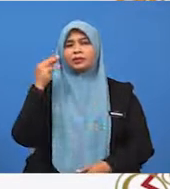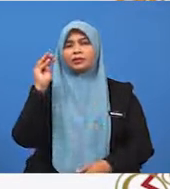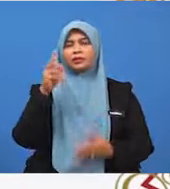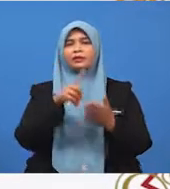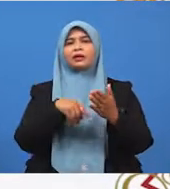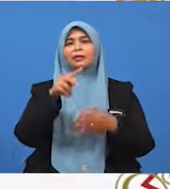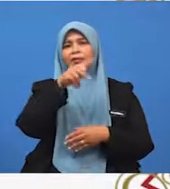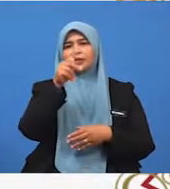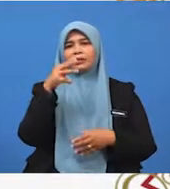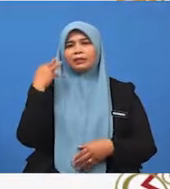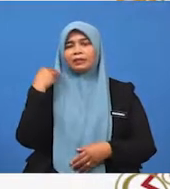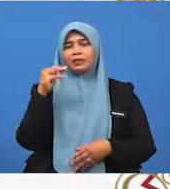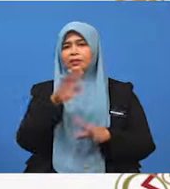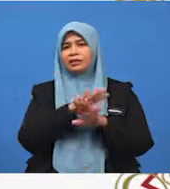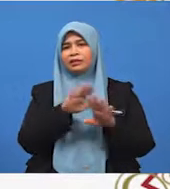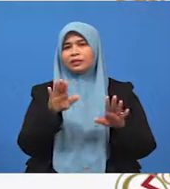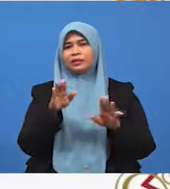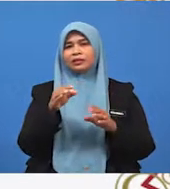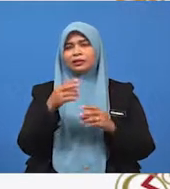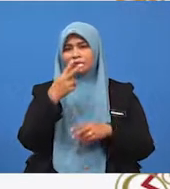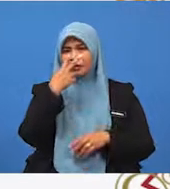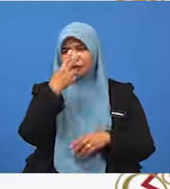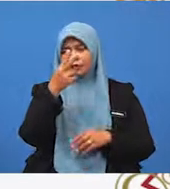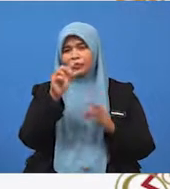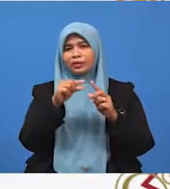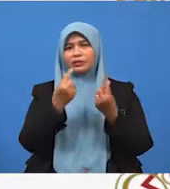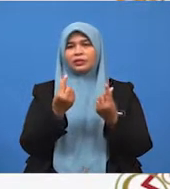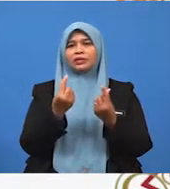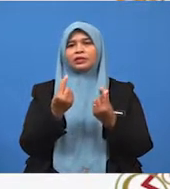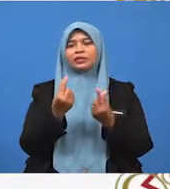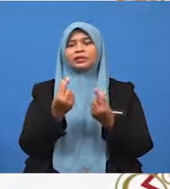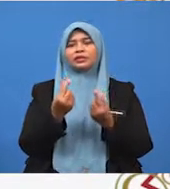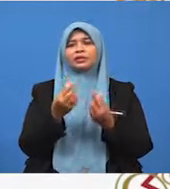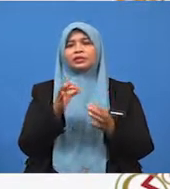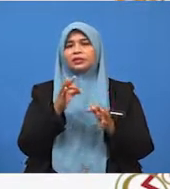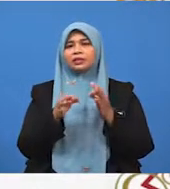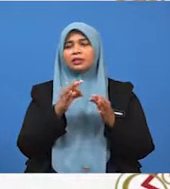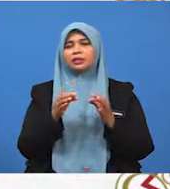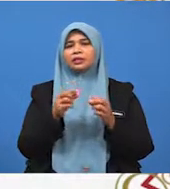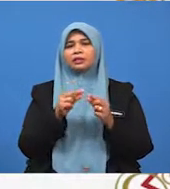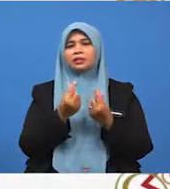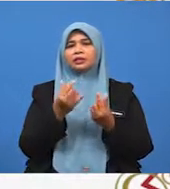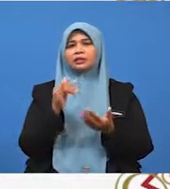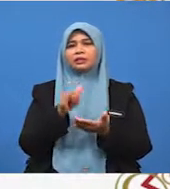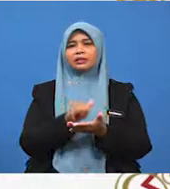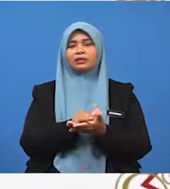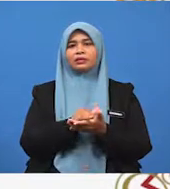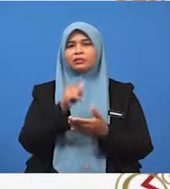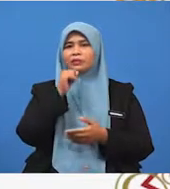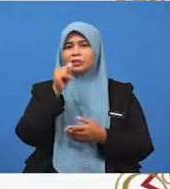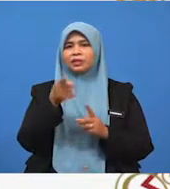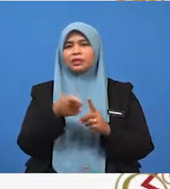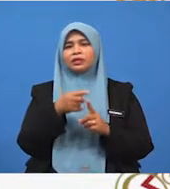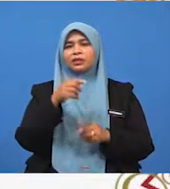Sekiranya Al-Quran itu bukan dari sisi Allah, tentulah mereka mendapat